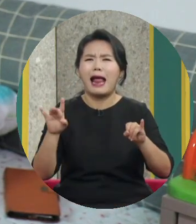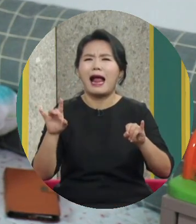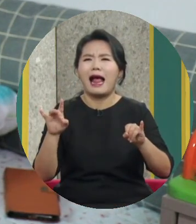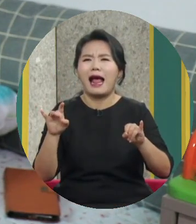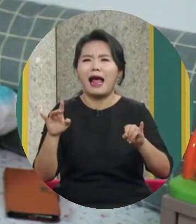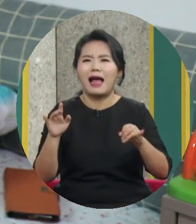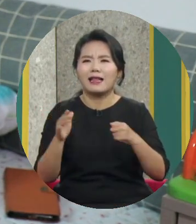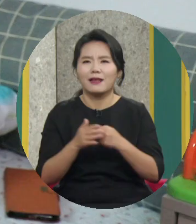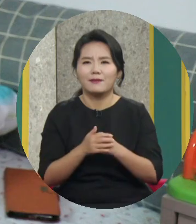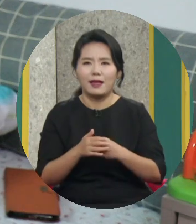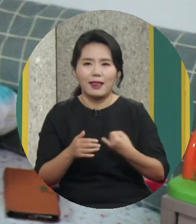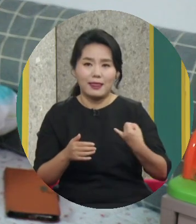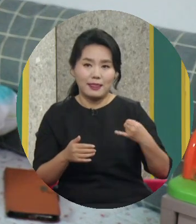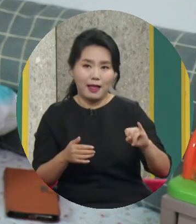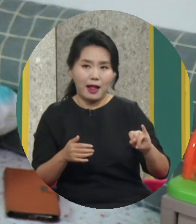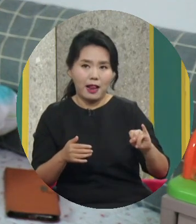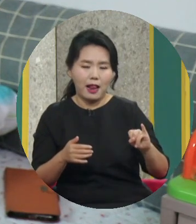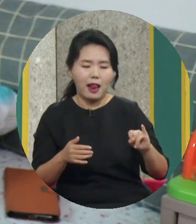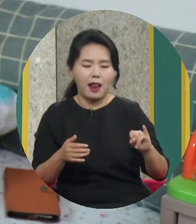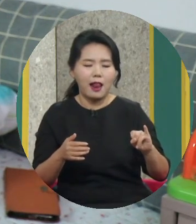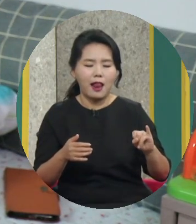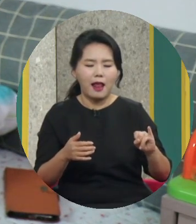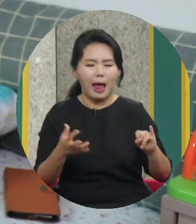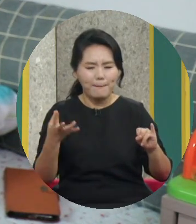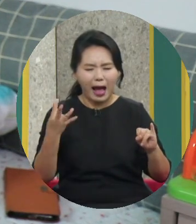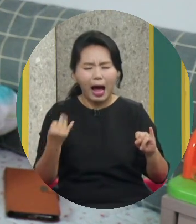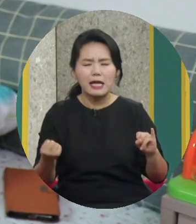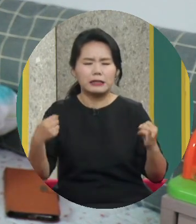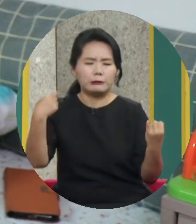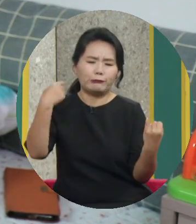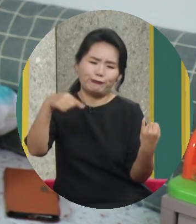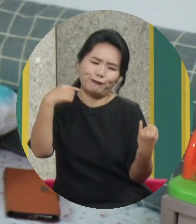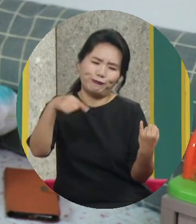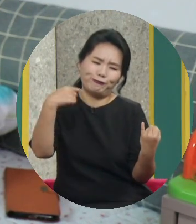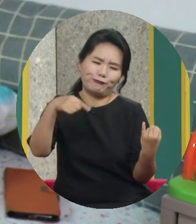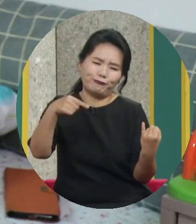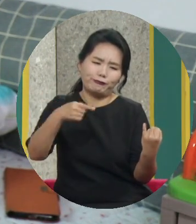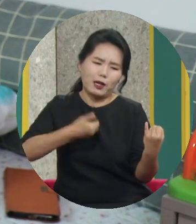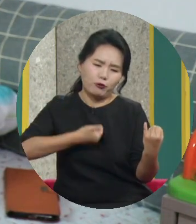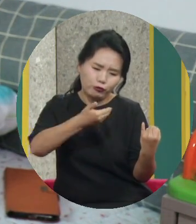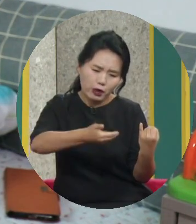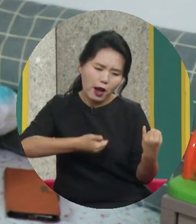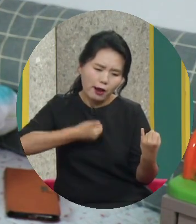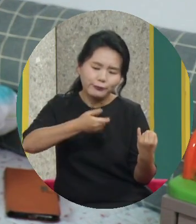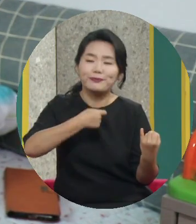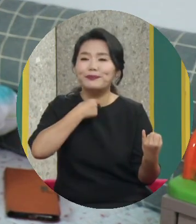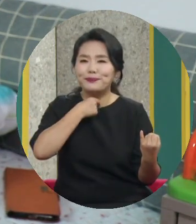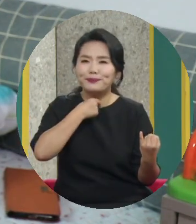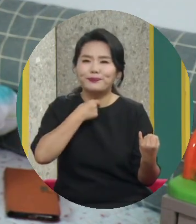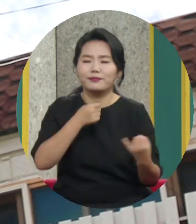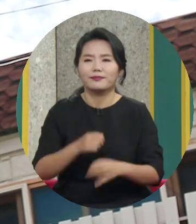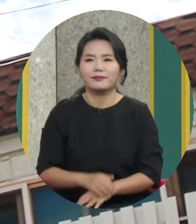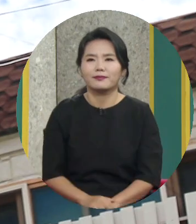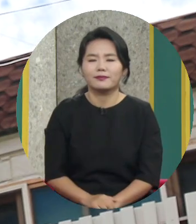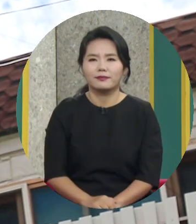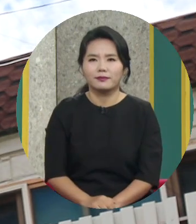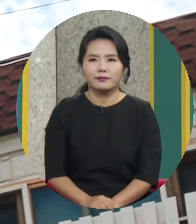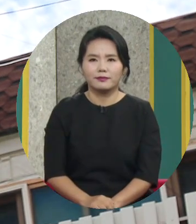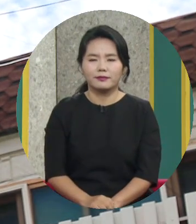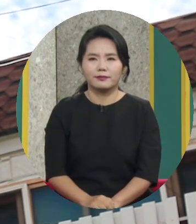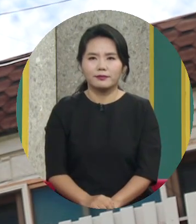보니까 효정이한테 많은 거를 이제 가르쳐 주려고 지금 많이 노력을 하고 있죠.